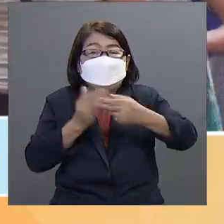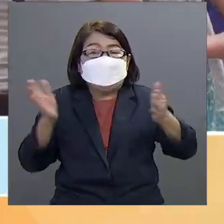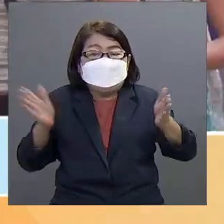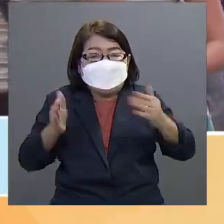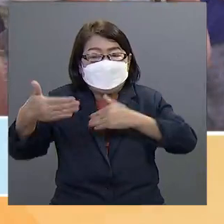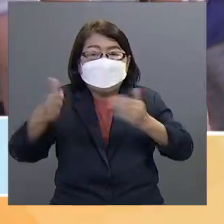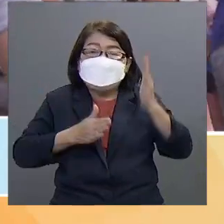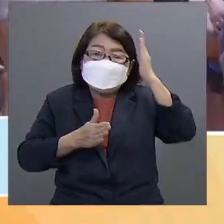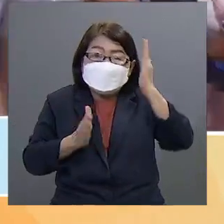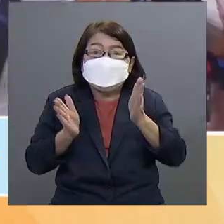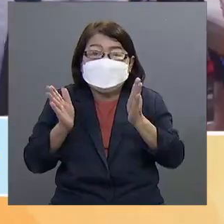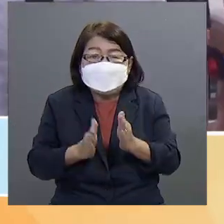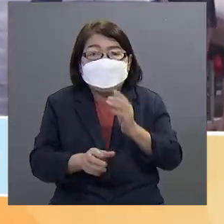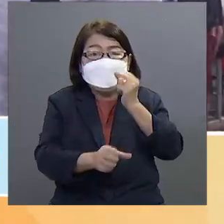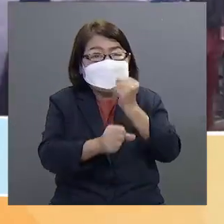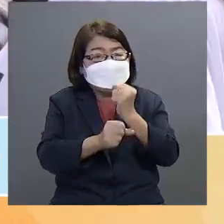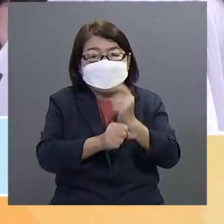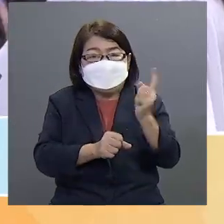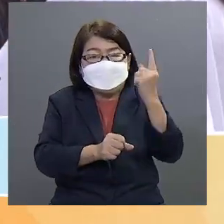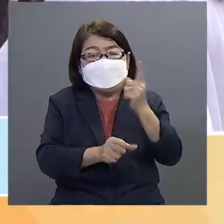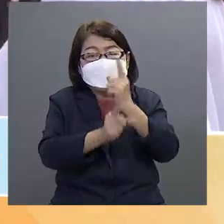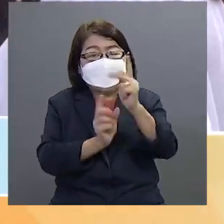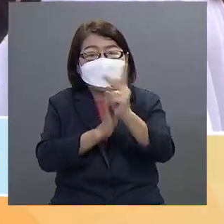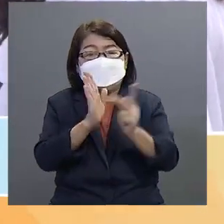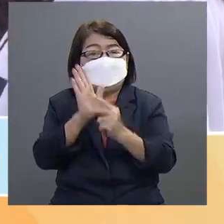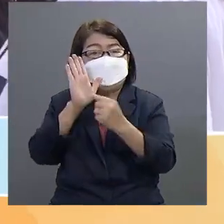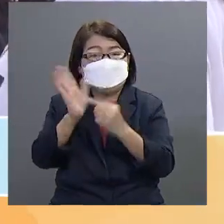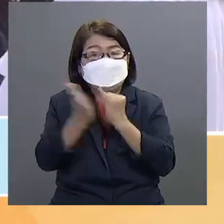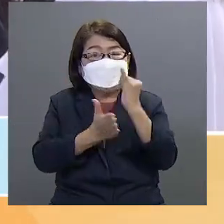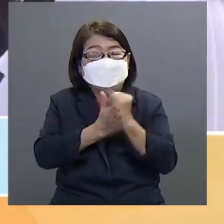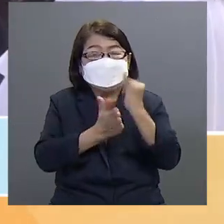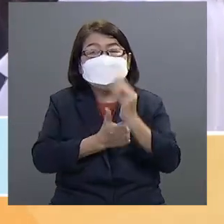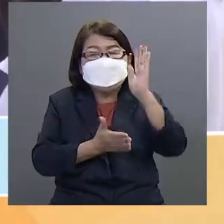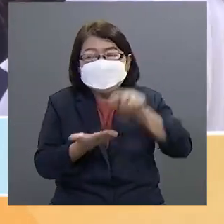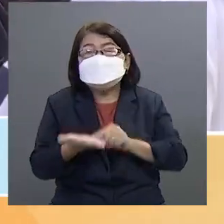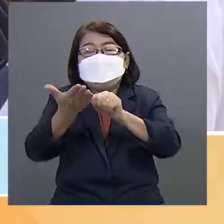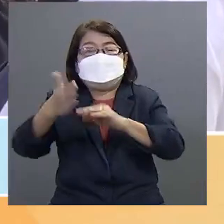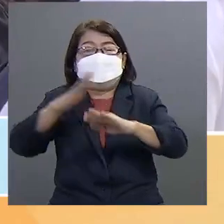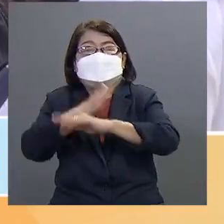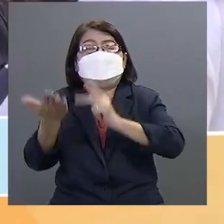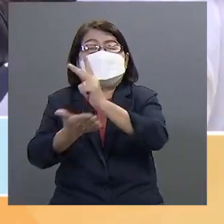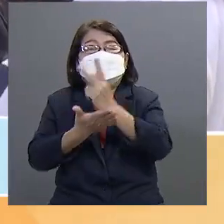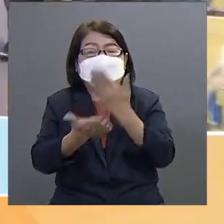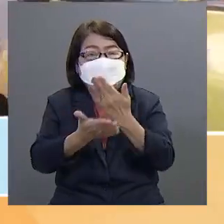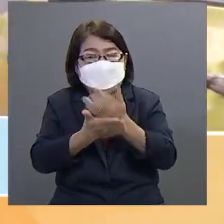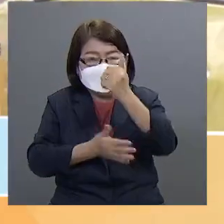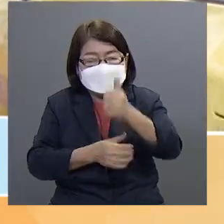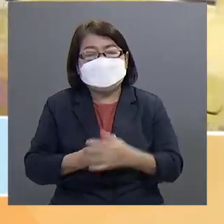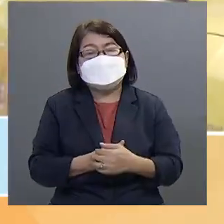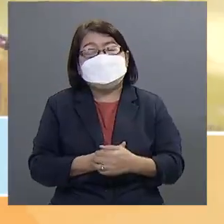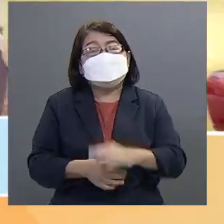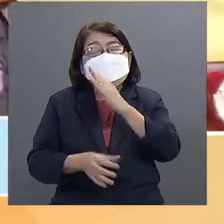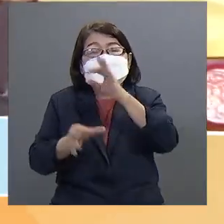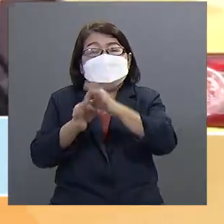ถูกต้องตามกฎหมายเนี่ยนะครับเขาก็สามารถเอาไปกู้เงินได้นะครับแบงค์เนี่ยนะครับถ้าคุณไปกู้เงินคุณเป้แ